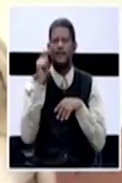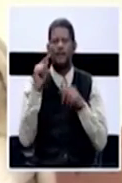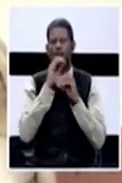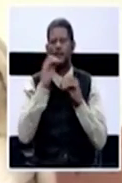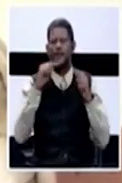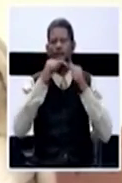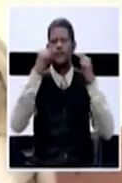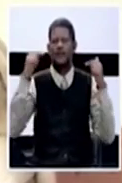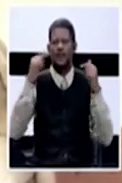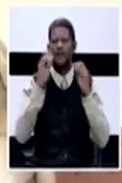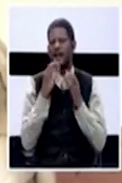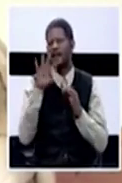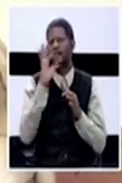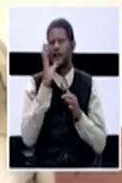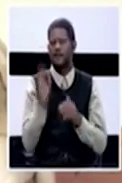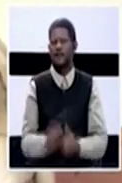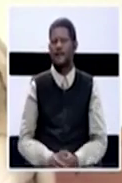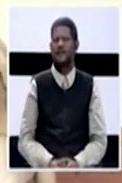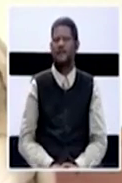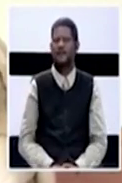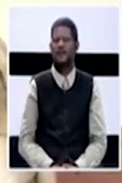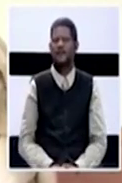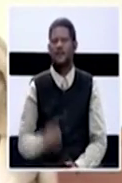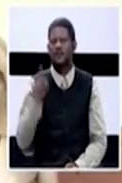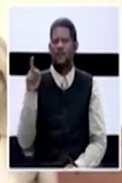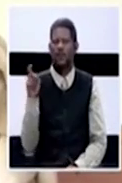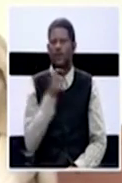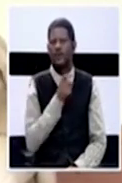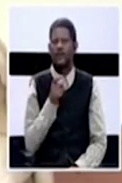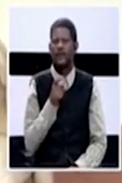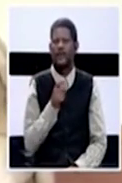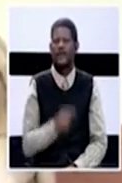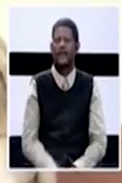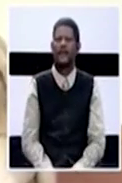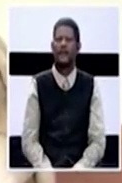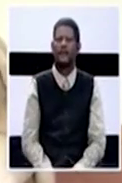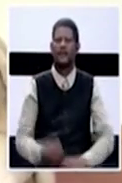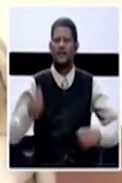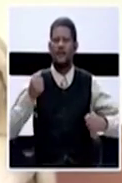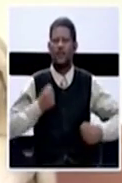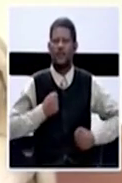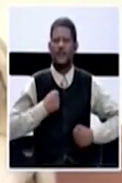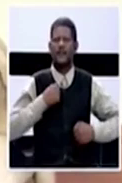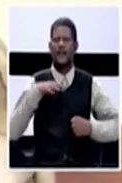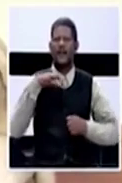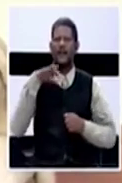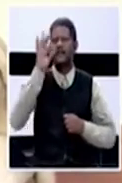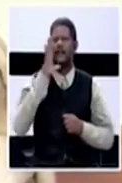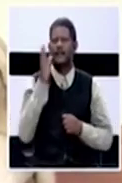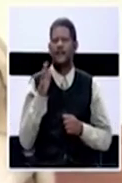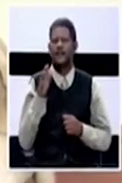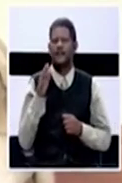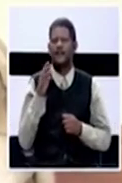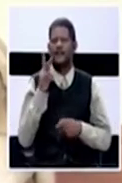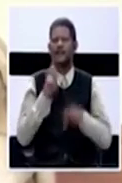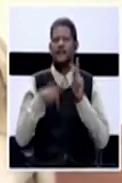ነገር ኣይረኸብናን ማለት እዩ ዝኾነ ናይ ወታደር ትግራይ ሲ ፀንሑና ናብኡ ጀካ ህዝቢ